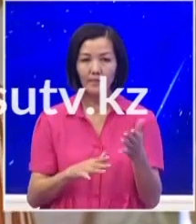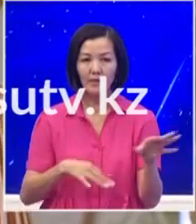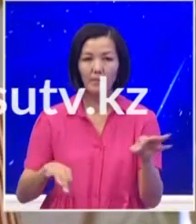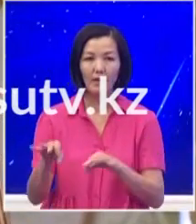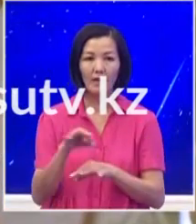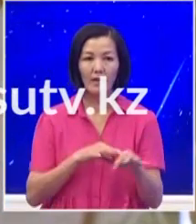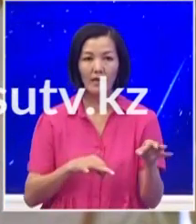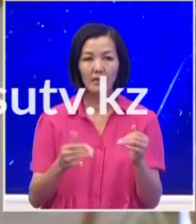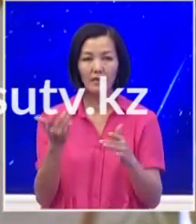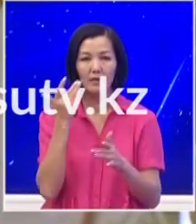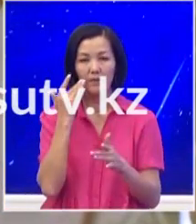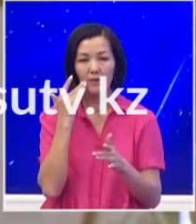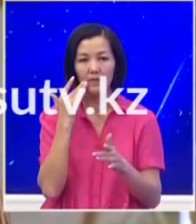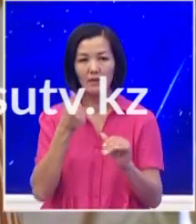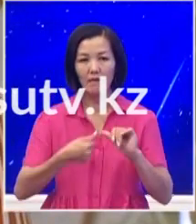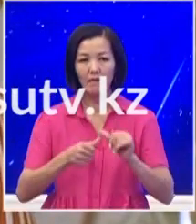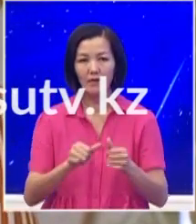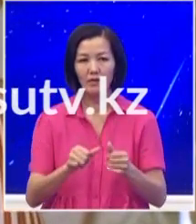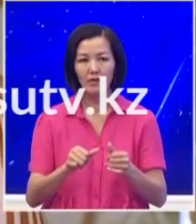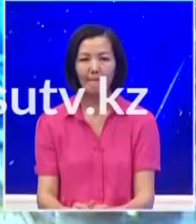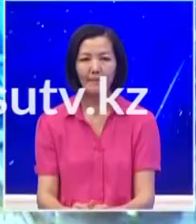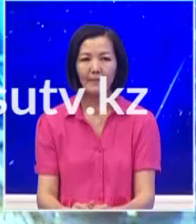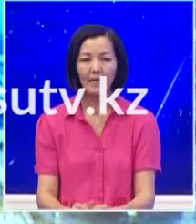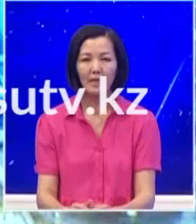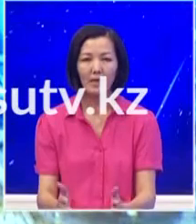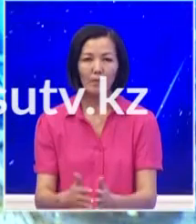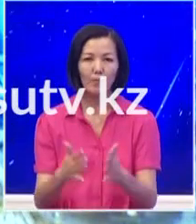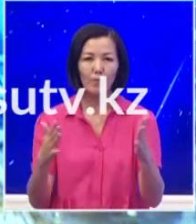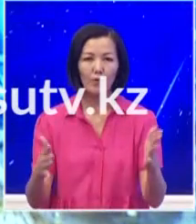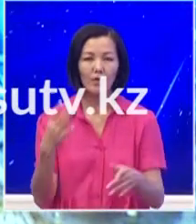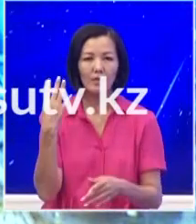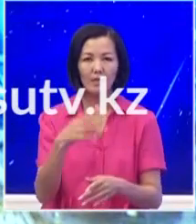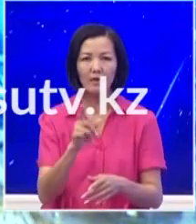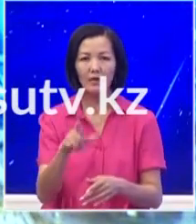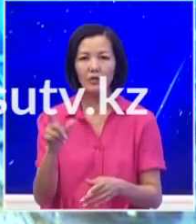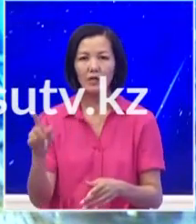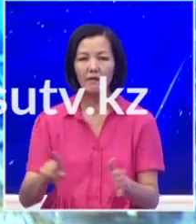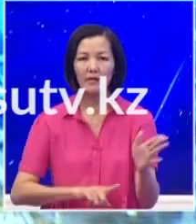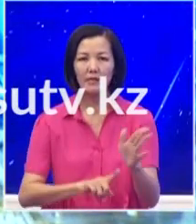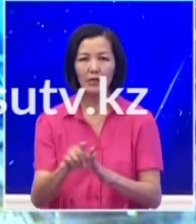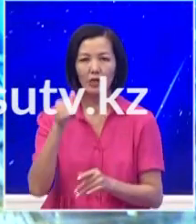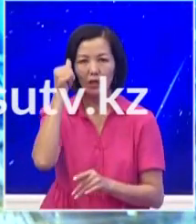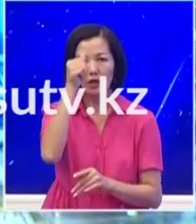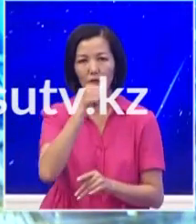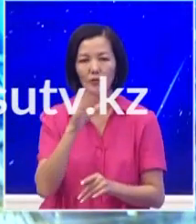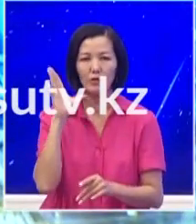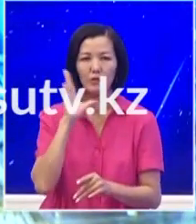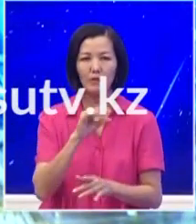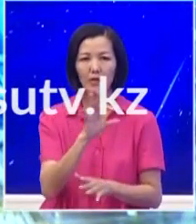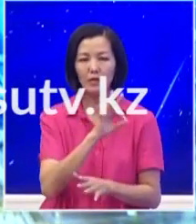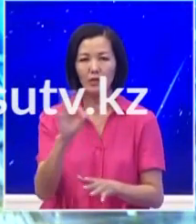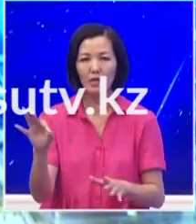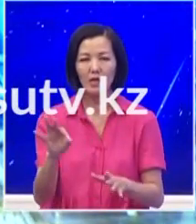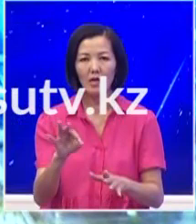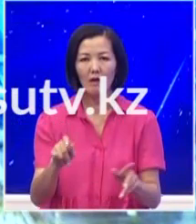стал на постоянной основе, на постоянные рельсы. Более 40 человек с начала года смогли с нуля открыть свое